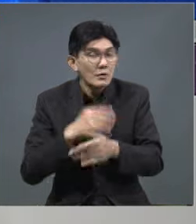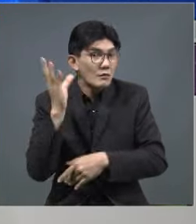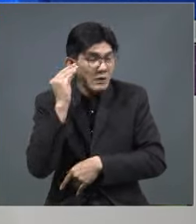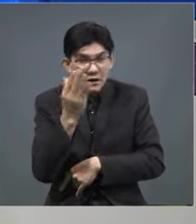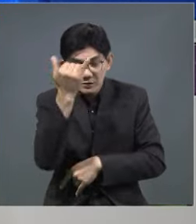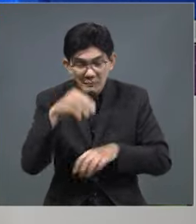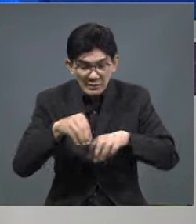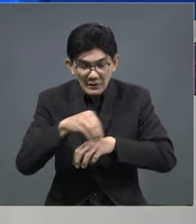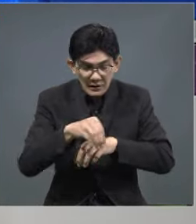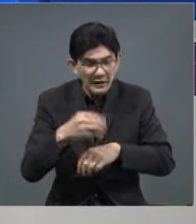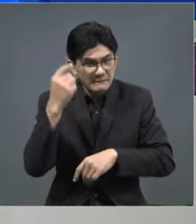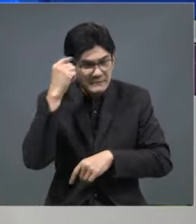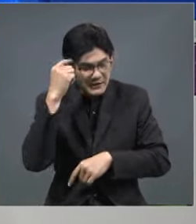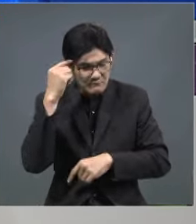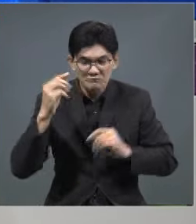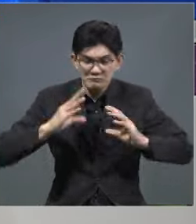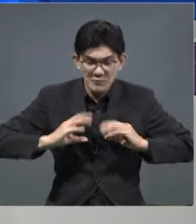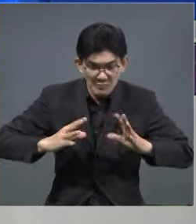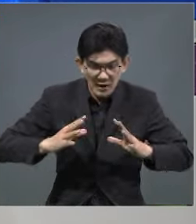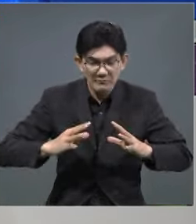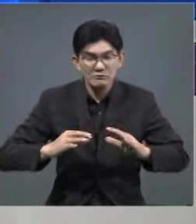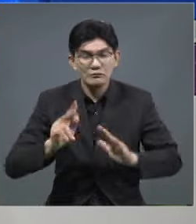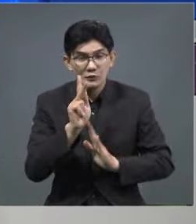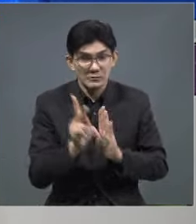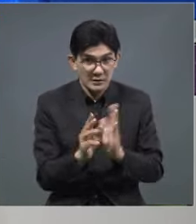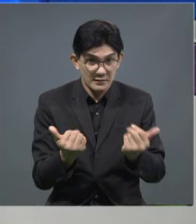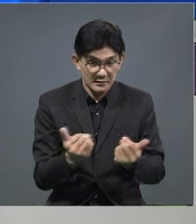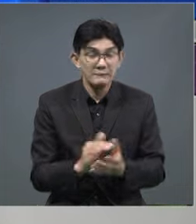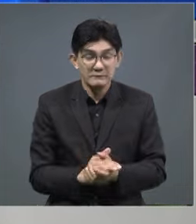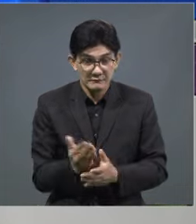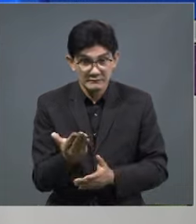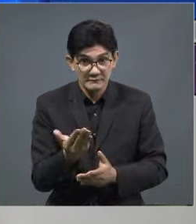ทำไมเครือข่ายสหกรณ์เขาถึงคัดค้านเกี่ยวกับร่างกฎหมายฉบับนี้ครับ